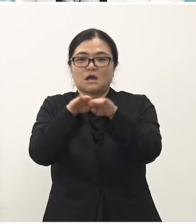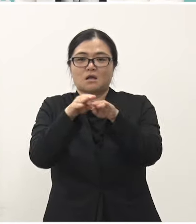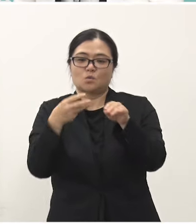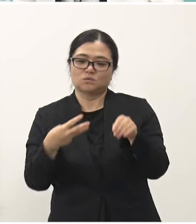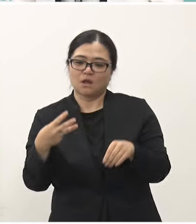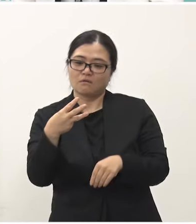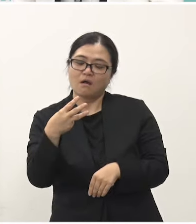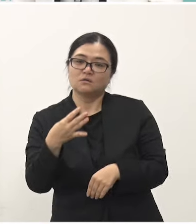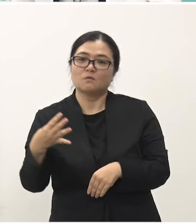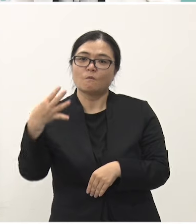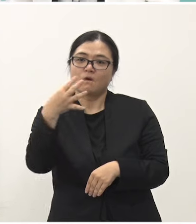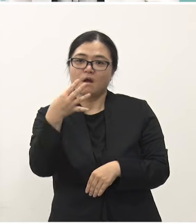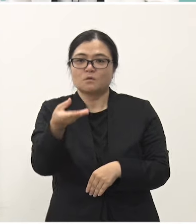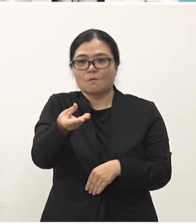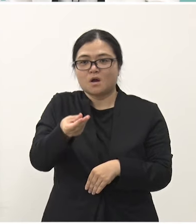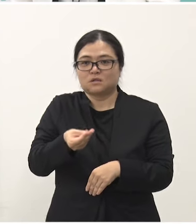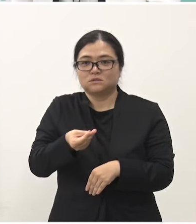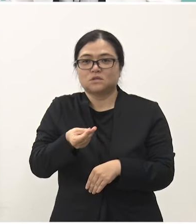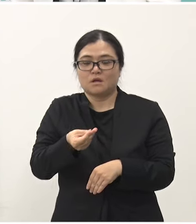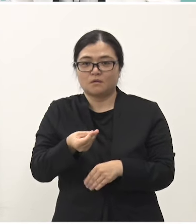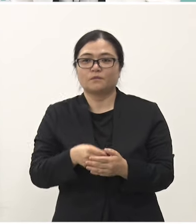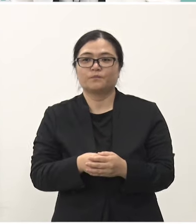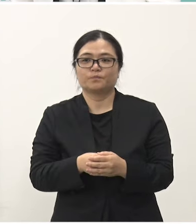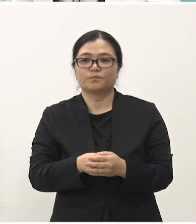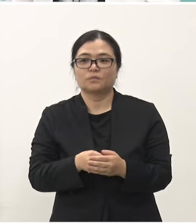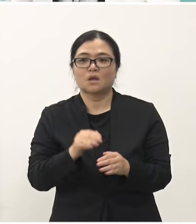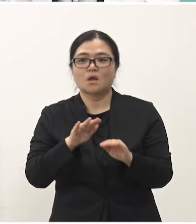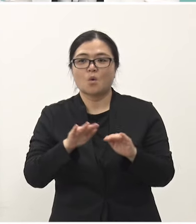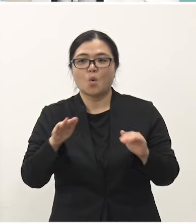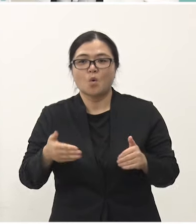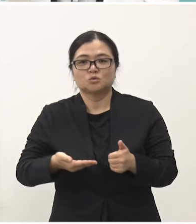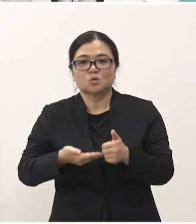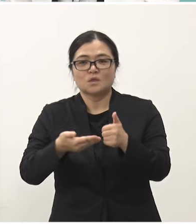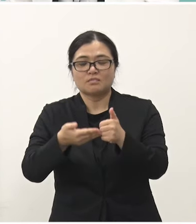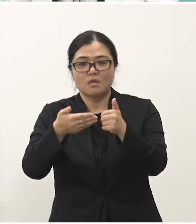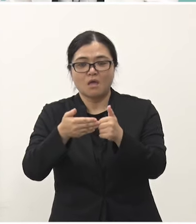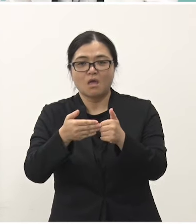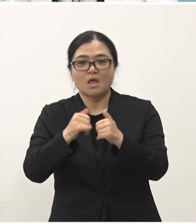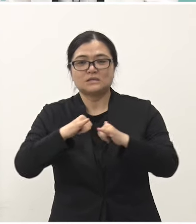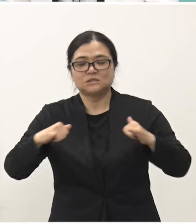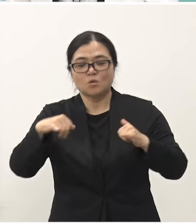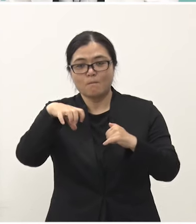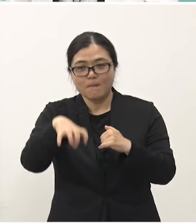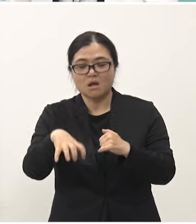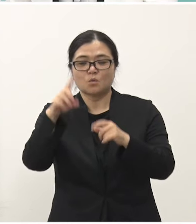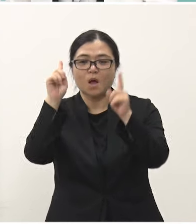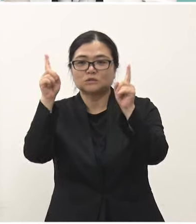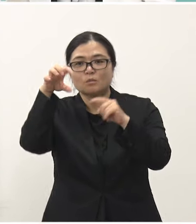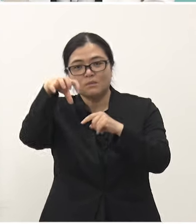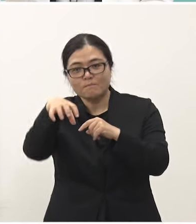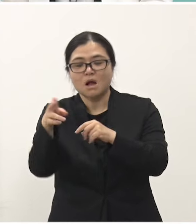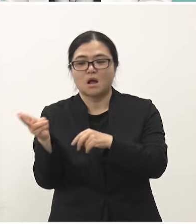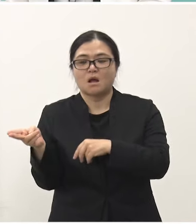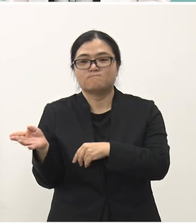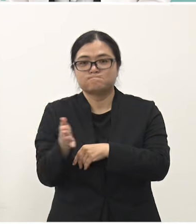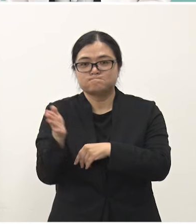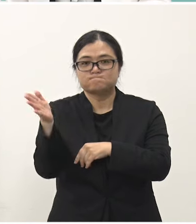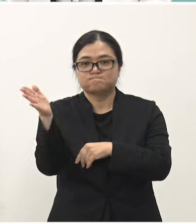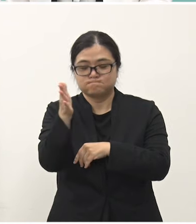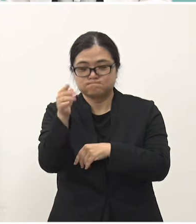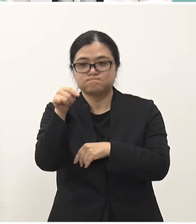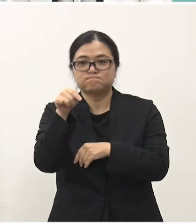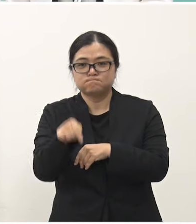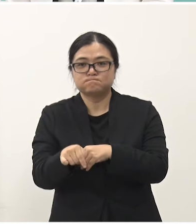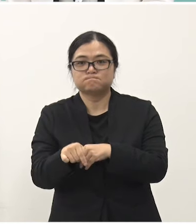を借り上げ子育て広場アッピー高と子供の屋内遊び場を整備し令和7